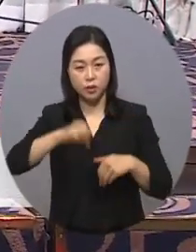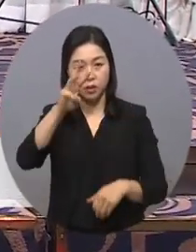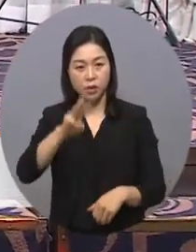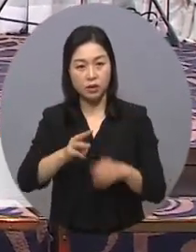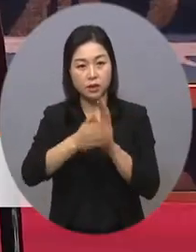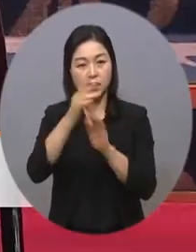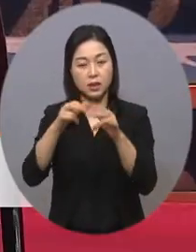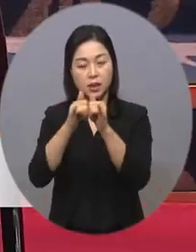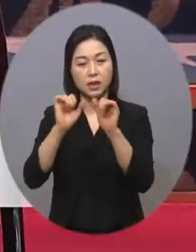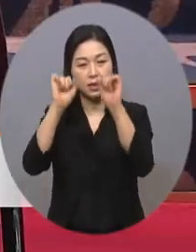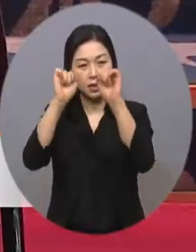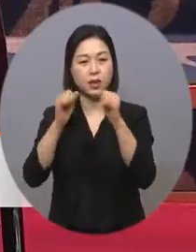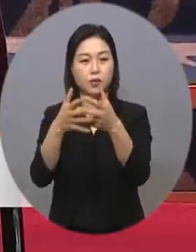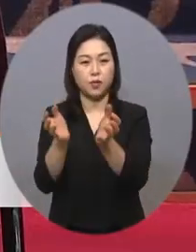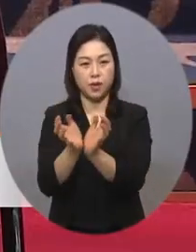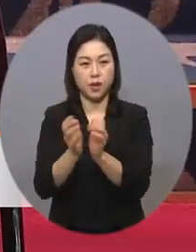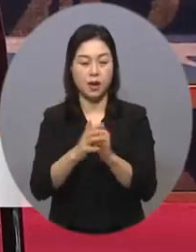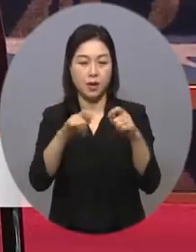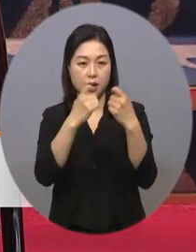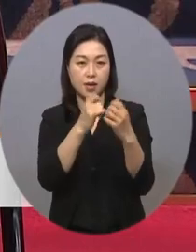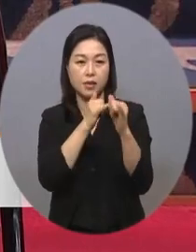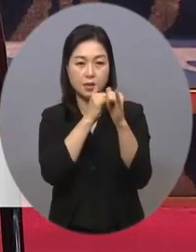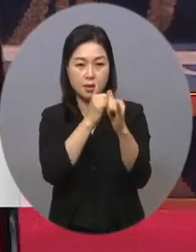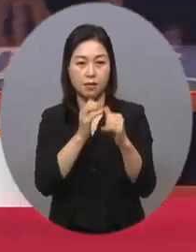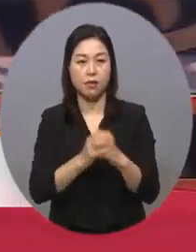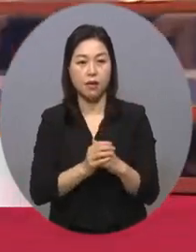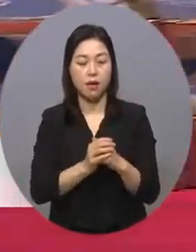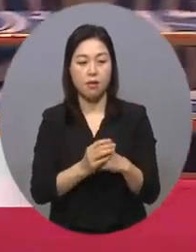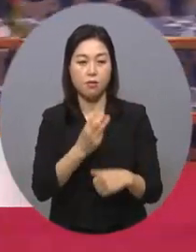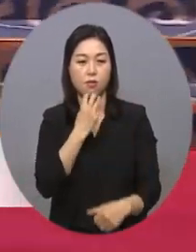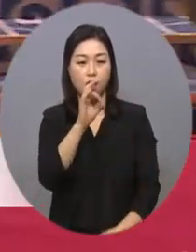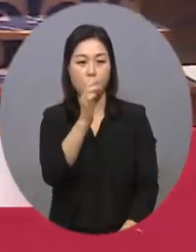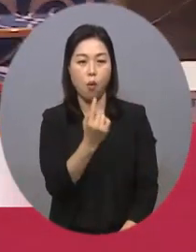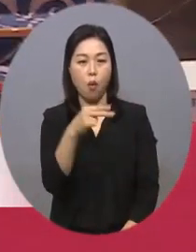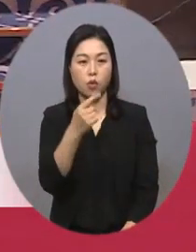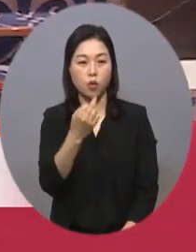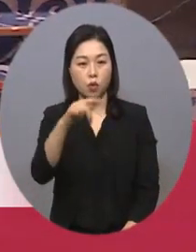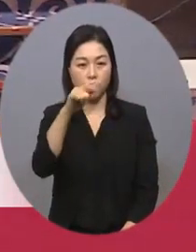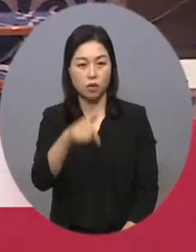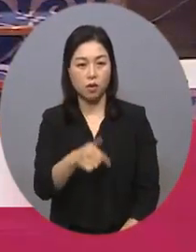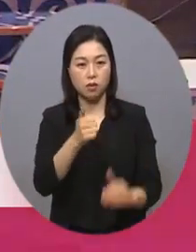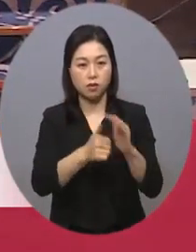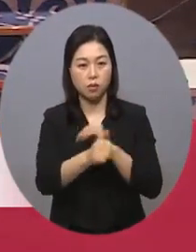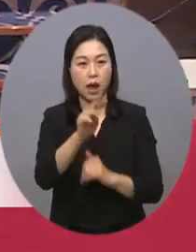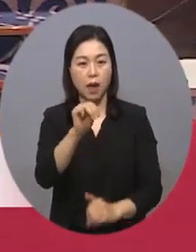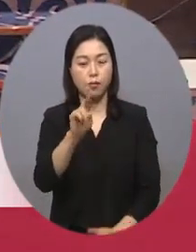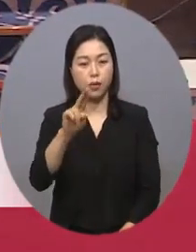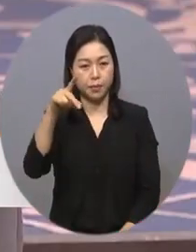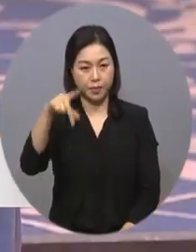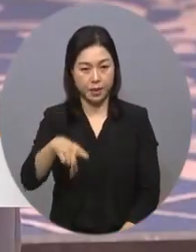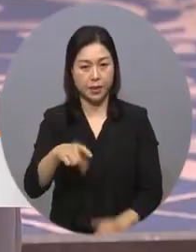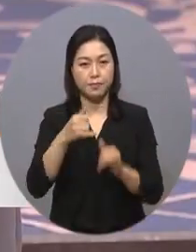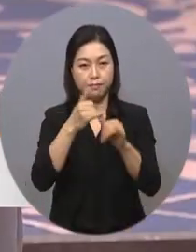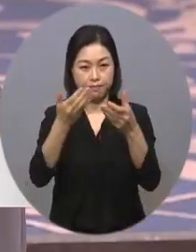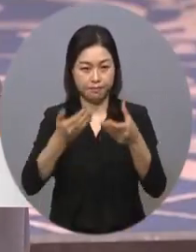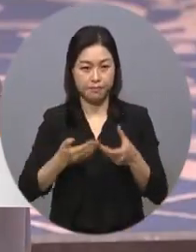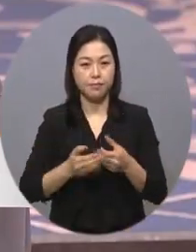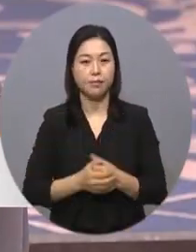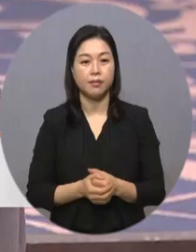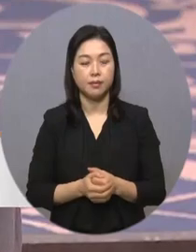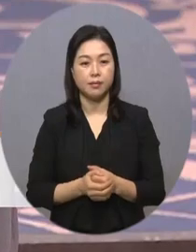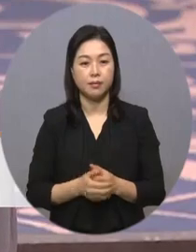결정됐습니다. 개인 시상 부문에서는 서울 오동석 선수가 MVP의 영예를 안았습니다.